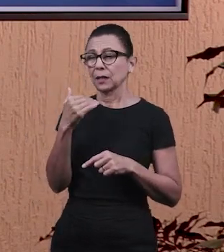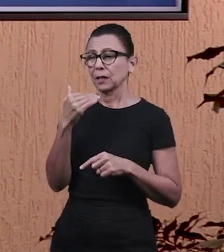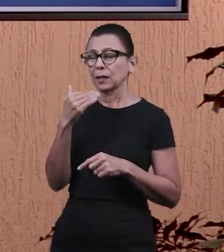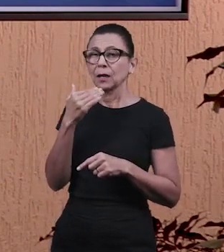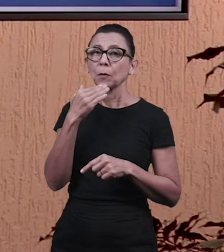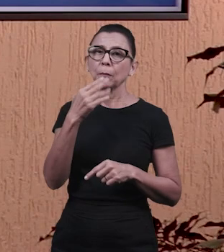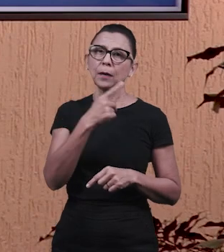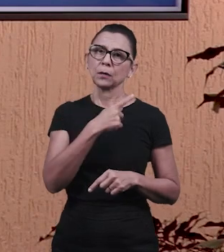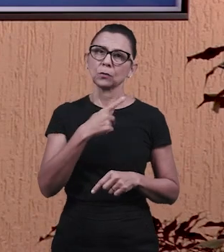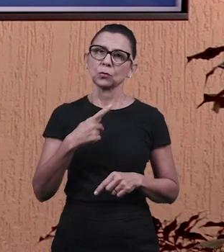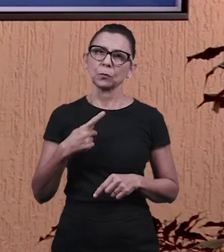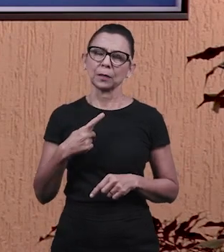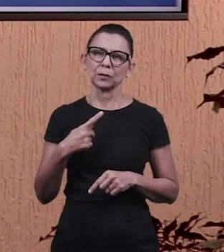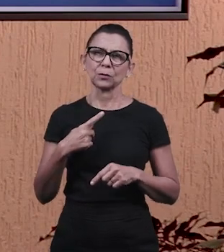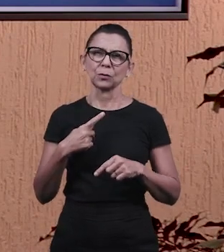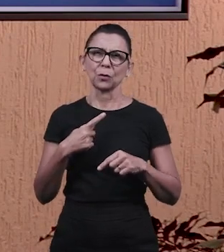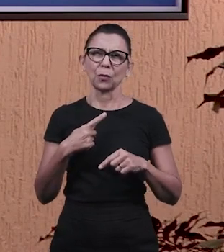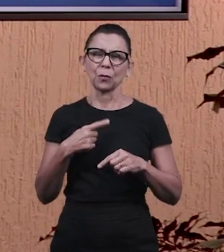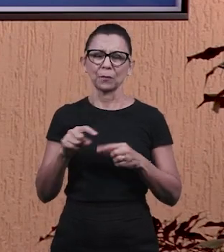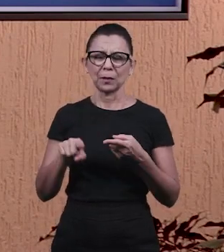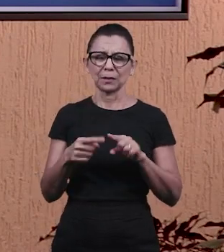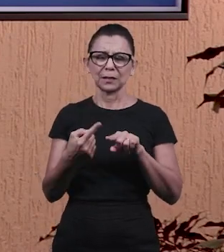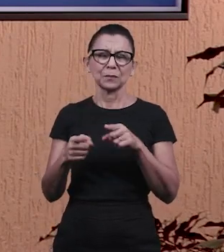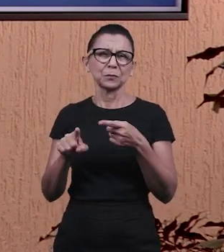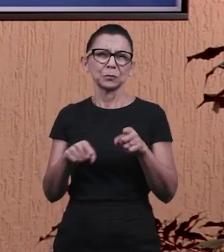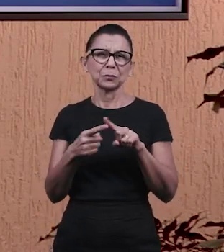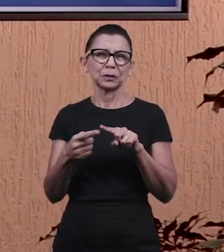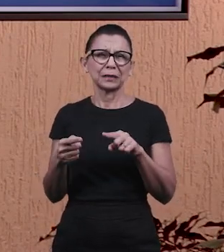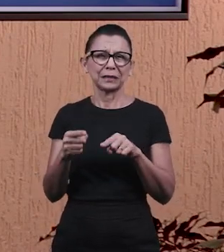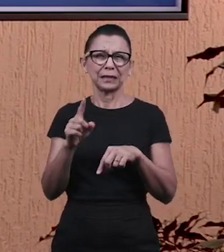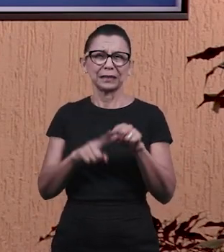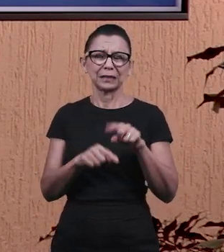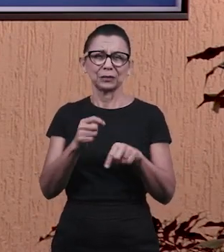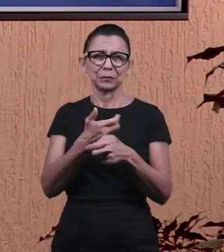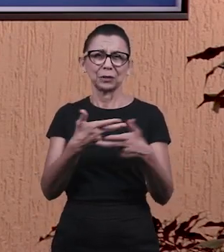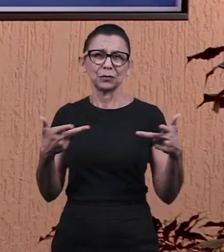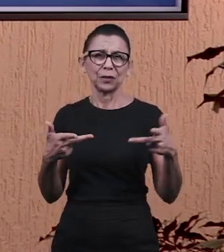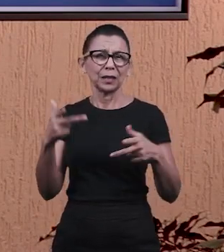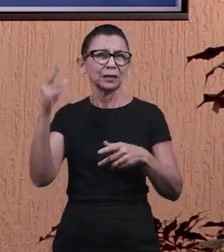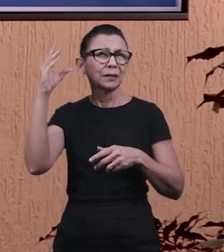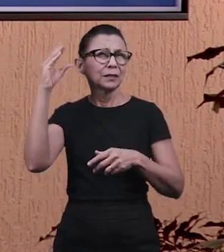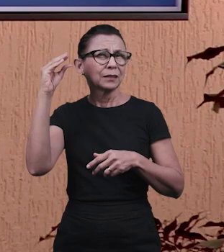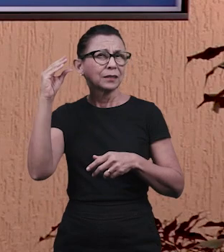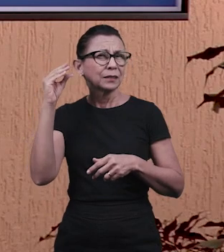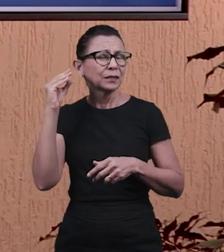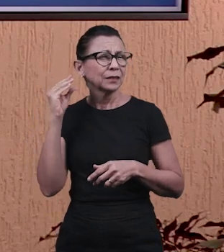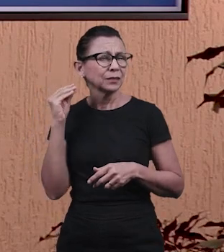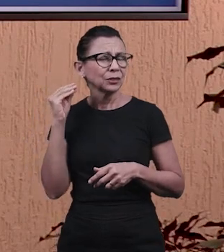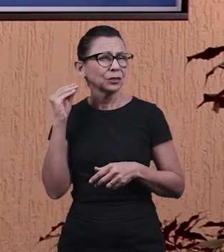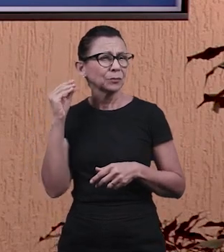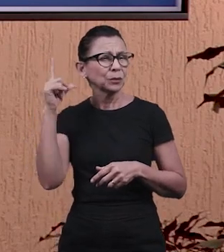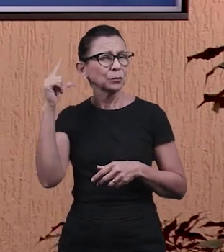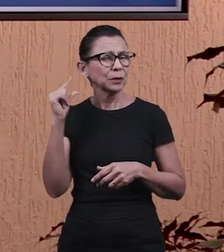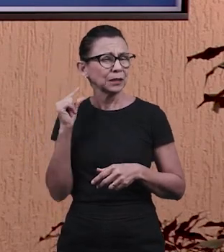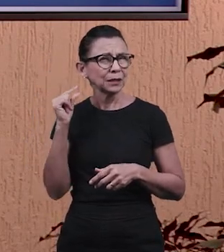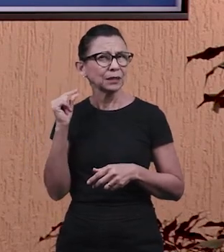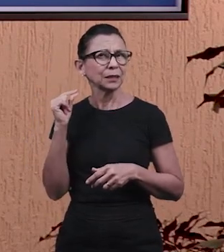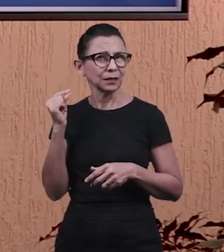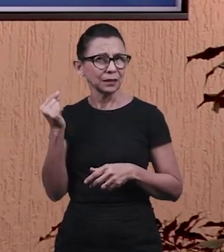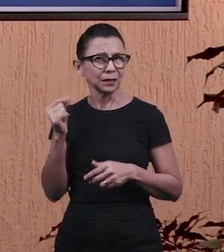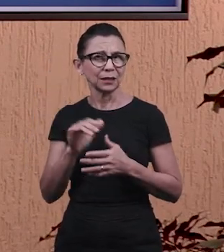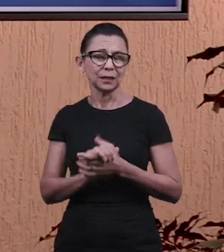музыкантов сделать немножко тише звук. А также избегайте сажать детей рядом